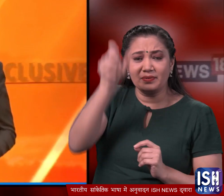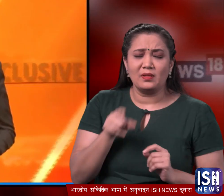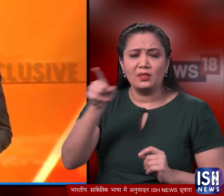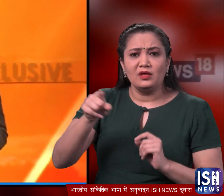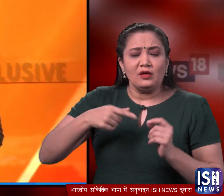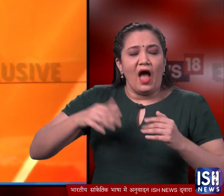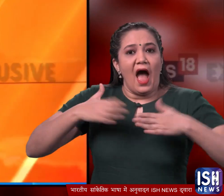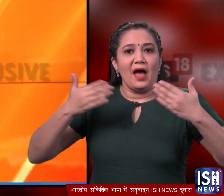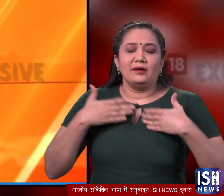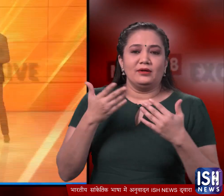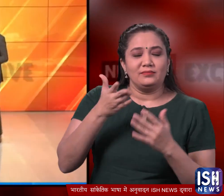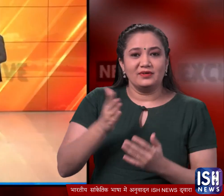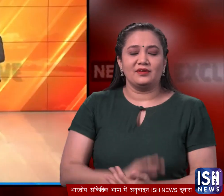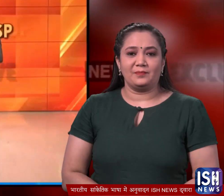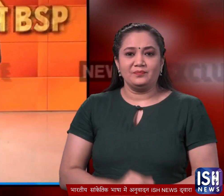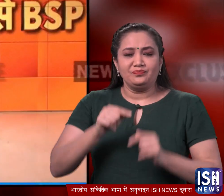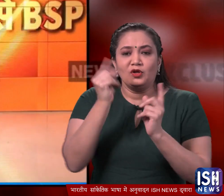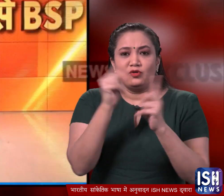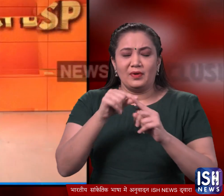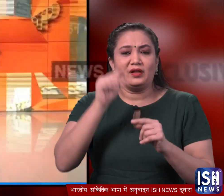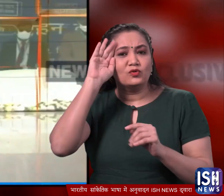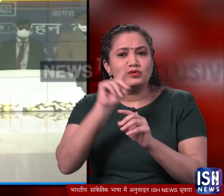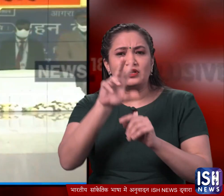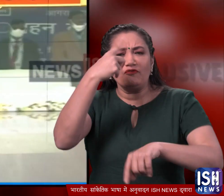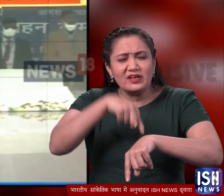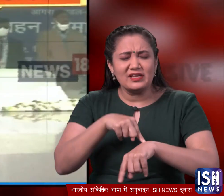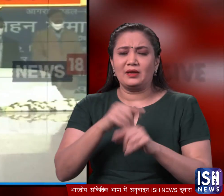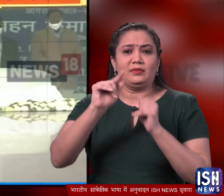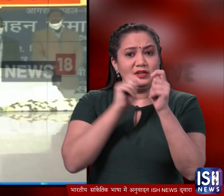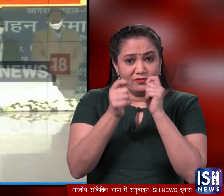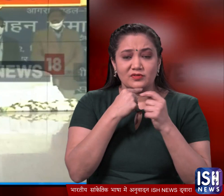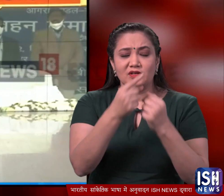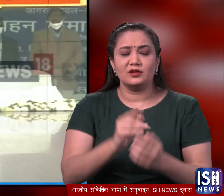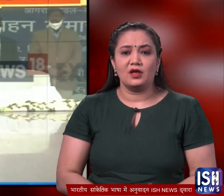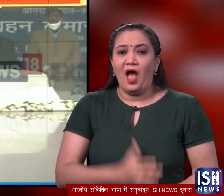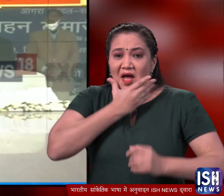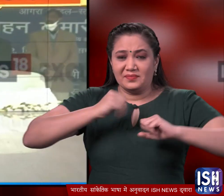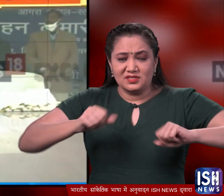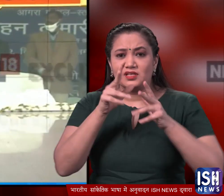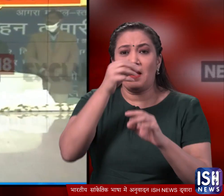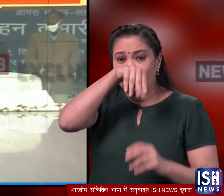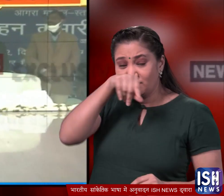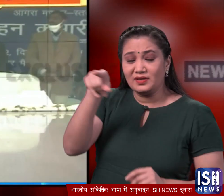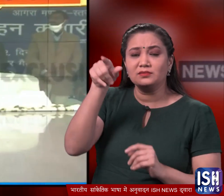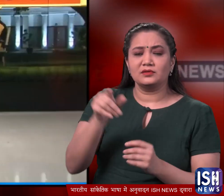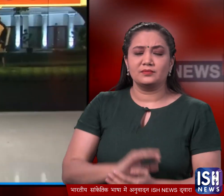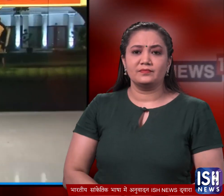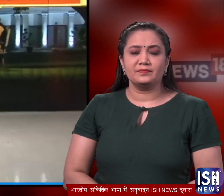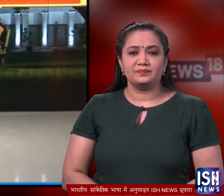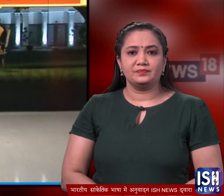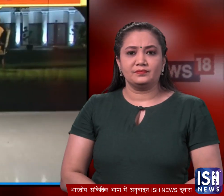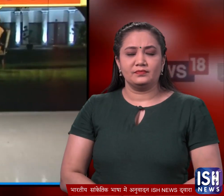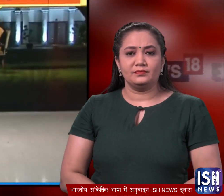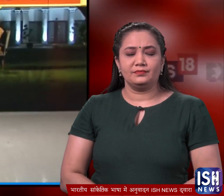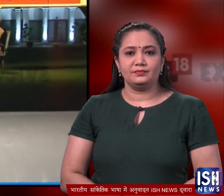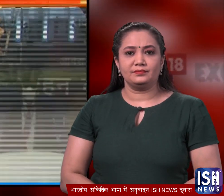दिए बयान से पार्टी गदगद नजर आई। यूपी चुनाव के बीच न्यूज 18 को दिए अपने पहले इंटरव्यू में अमित शाह ने बीएसपी के बारे में बात की थी